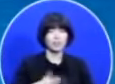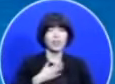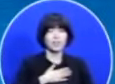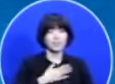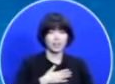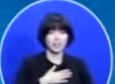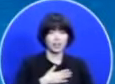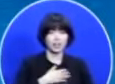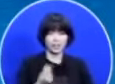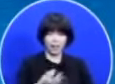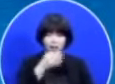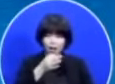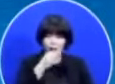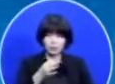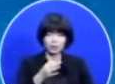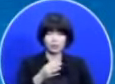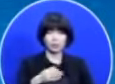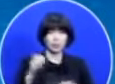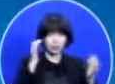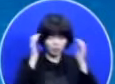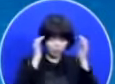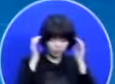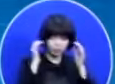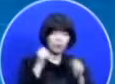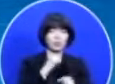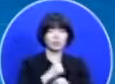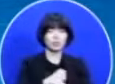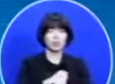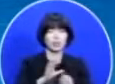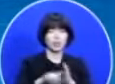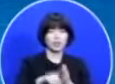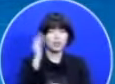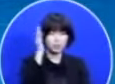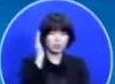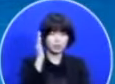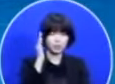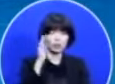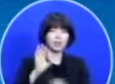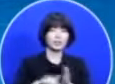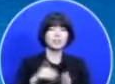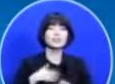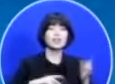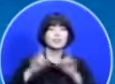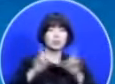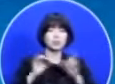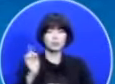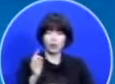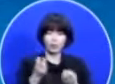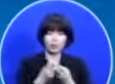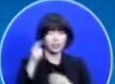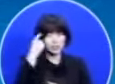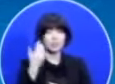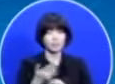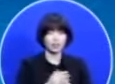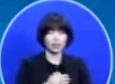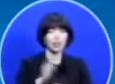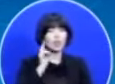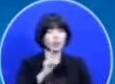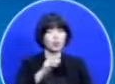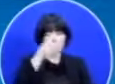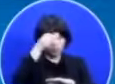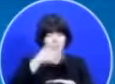감기로 그렇게 고생하면서 설교할 때 제 모습이 어떻겠습니까 아마 너무 너무